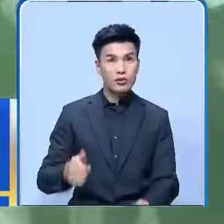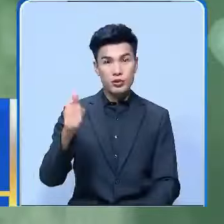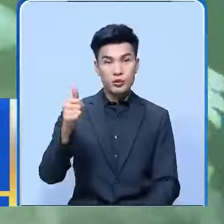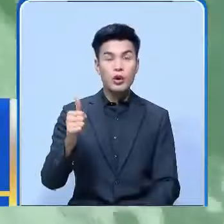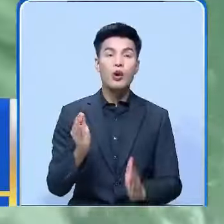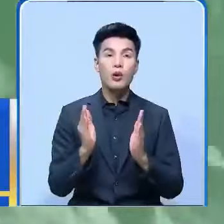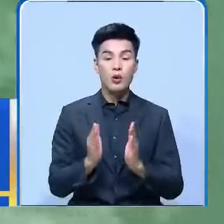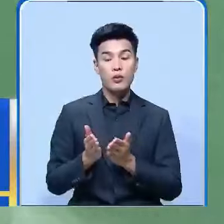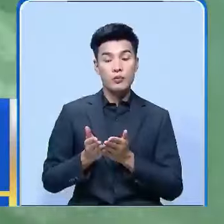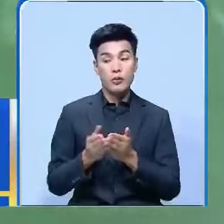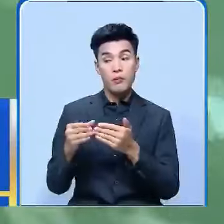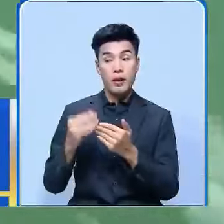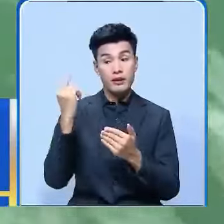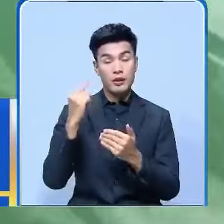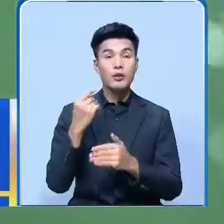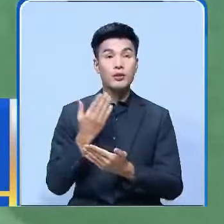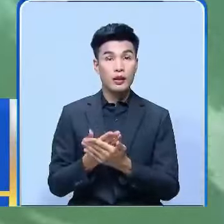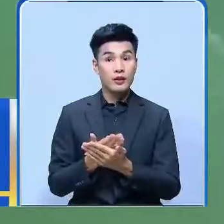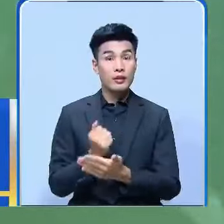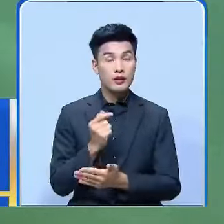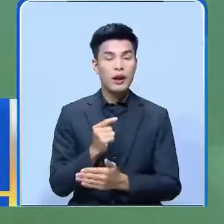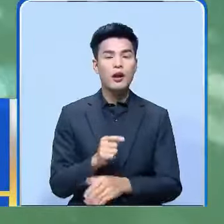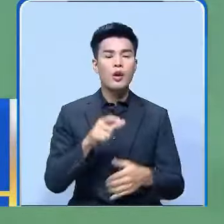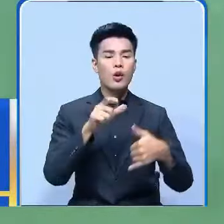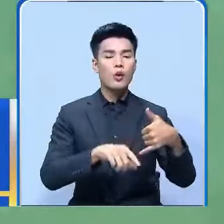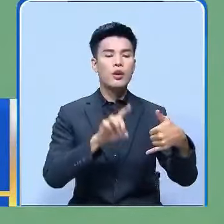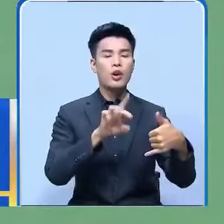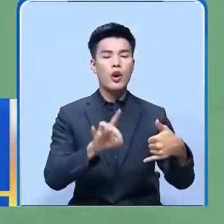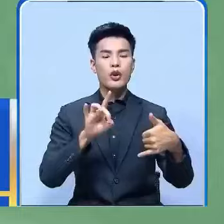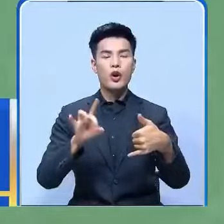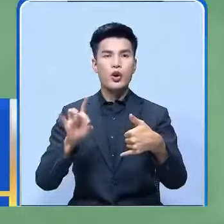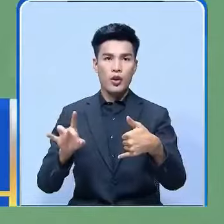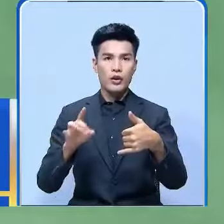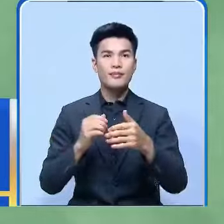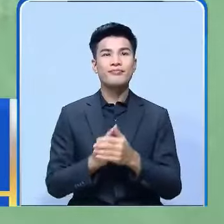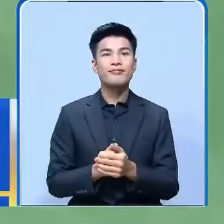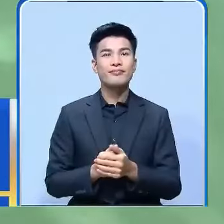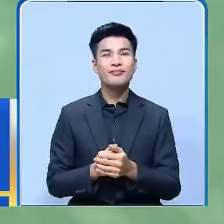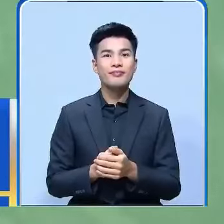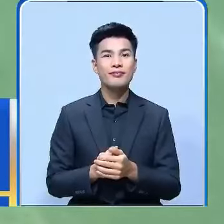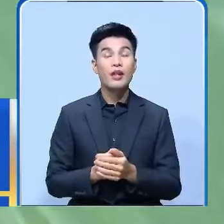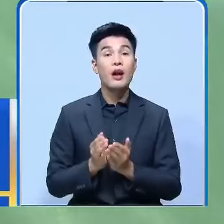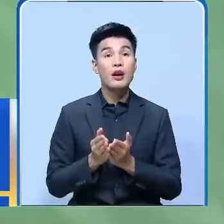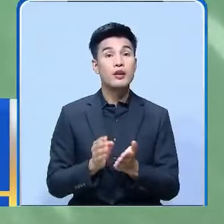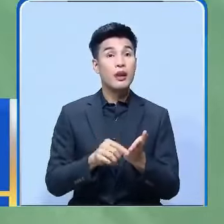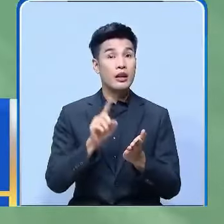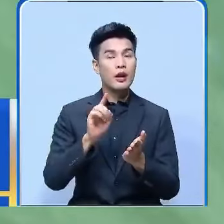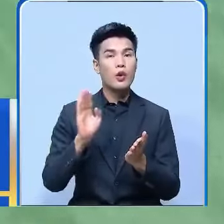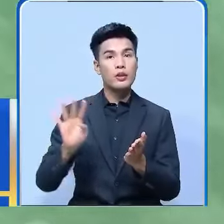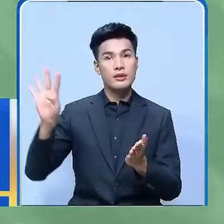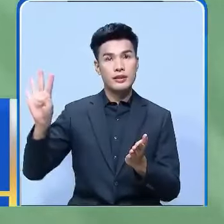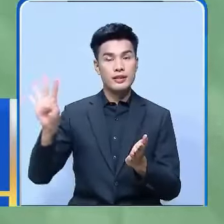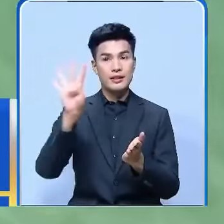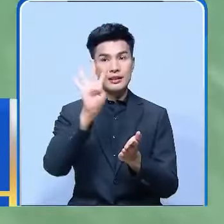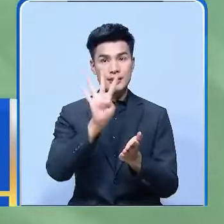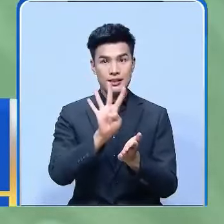การเรือนำเที่ยวคิดอัตราค่าบริการนำเที่ยวคนละร้อยเองคุณผู้ชมคะเนี่ยแล้วก็เรือ1ลำไปได้4คนท